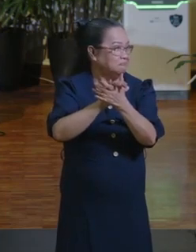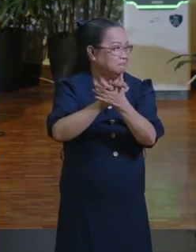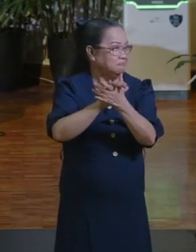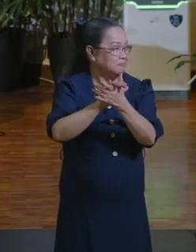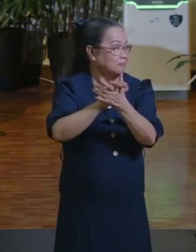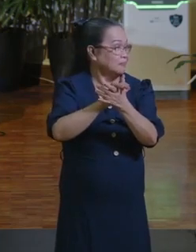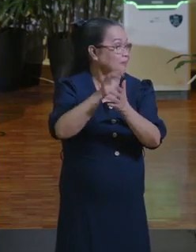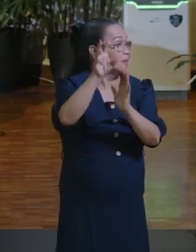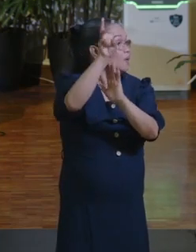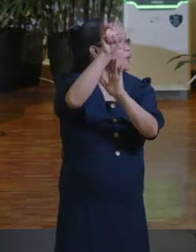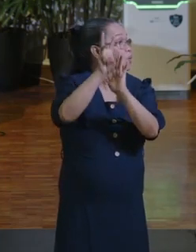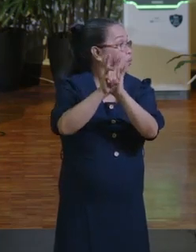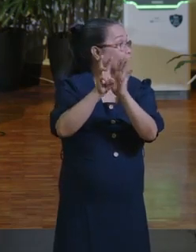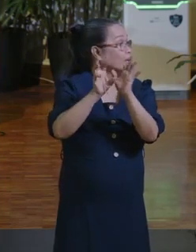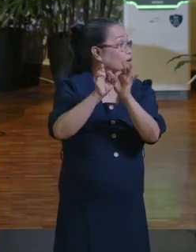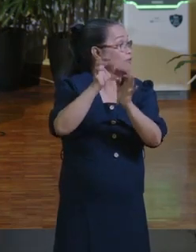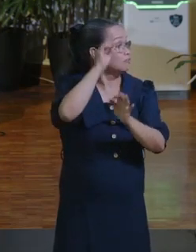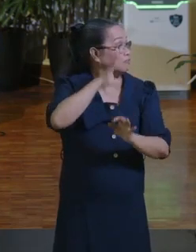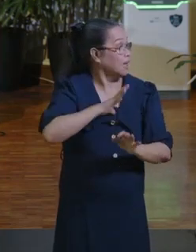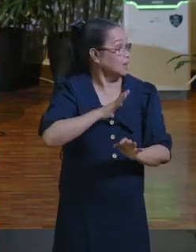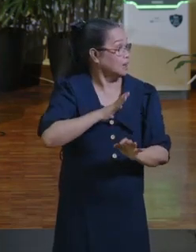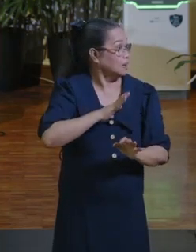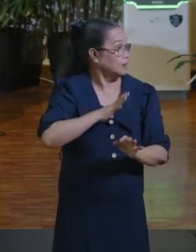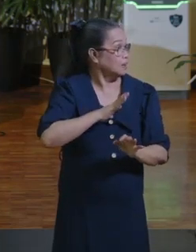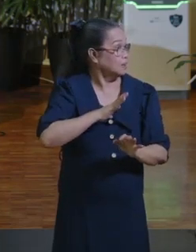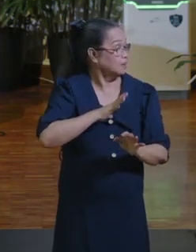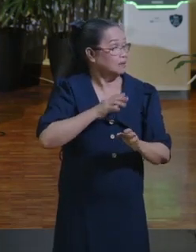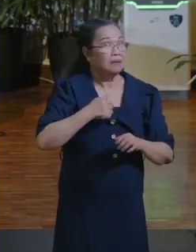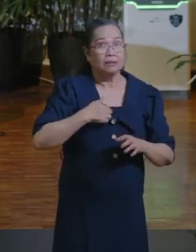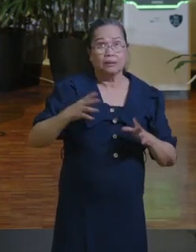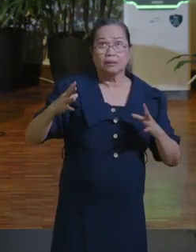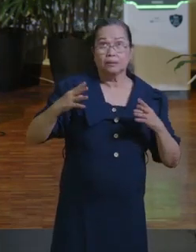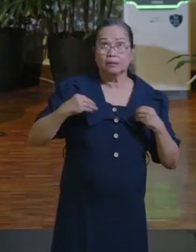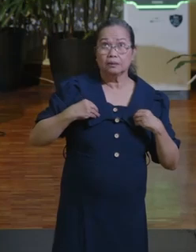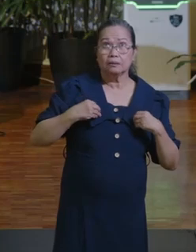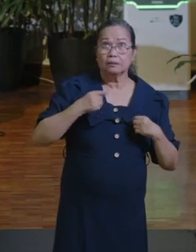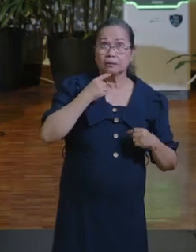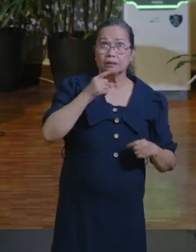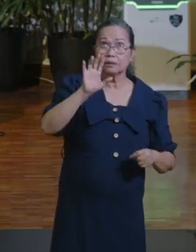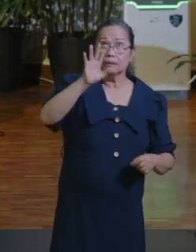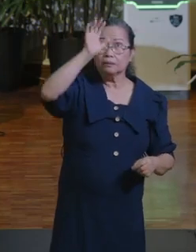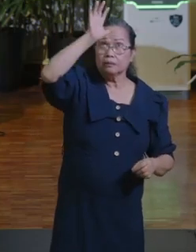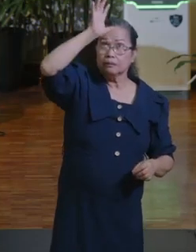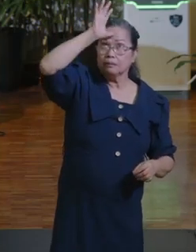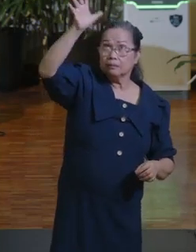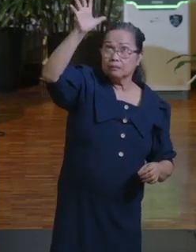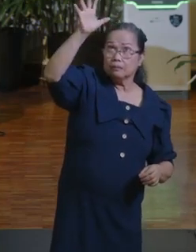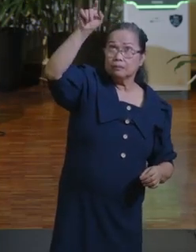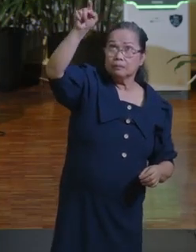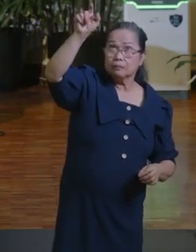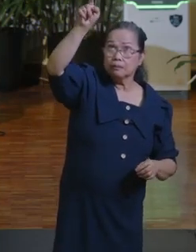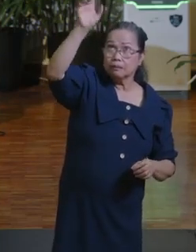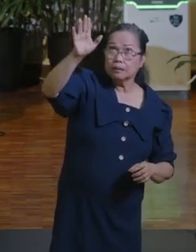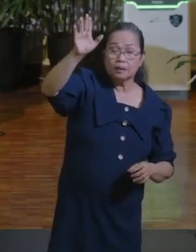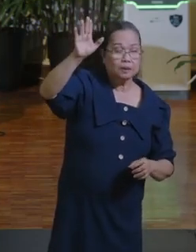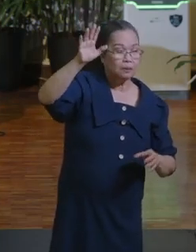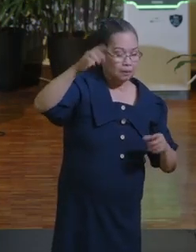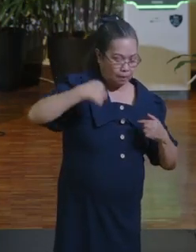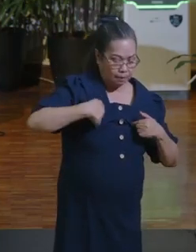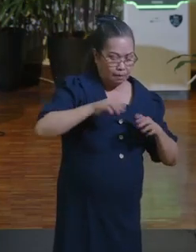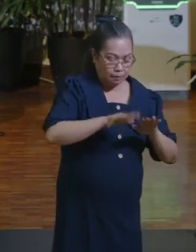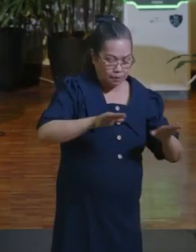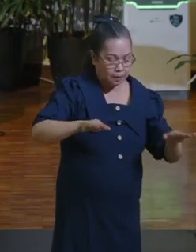Nor of the will of man. Hindi dahil niloob ninyo na Siya ay tawaging Panginoon. But